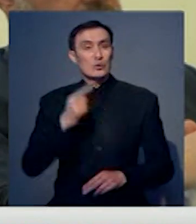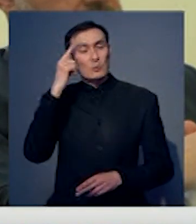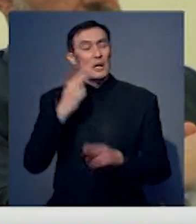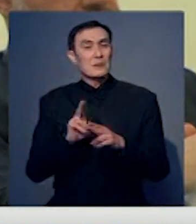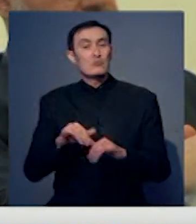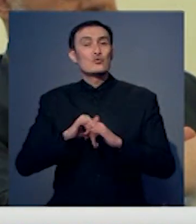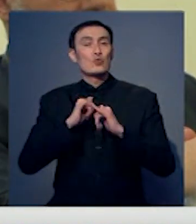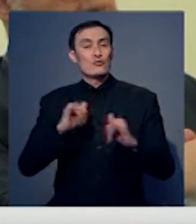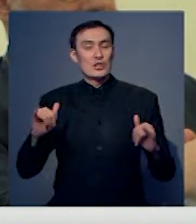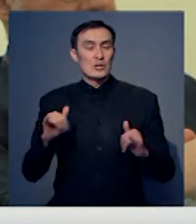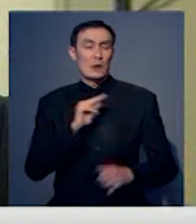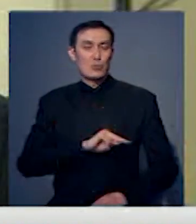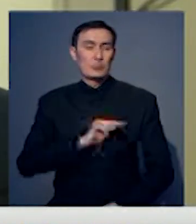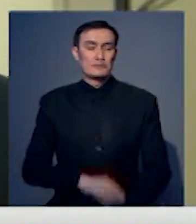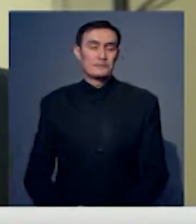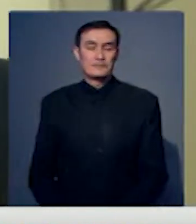над их расширением.